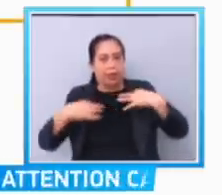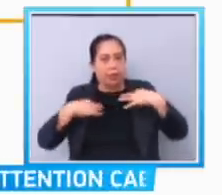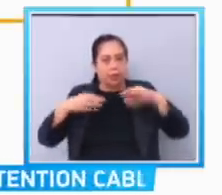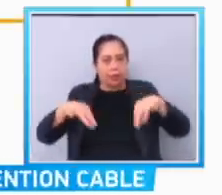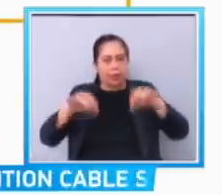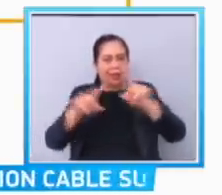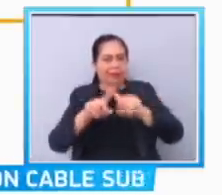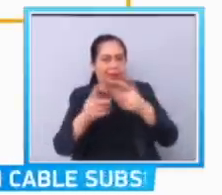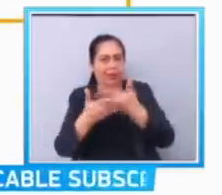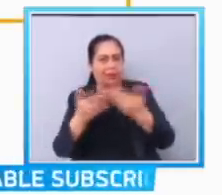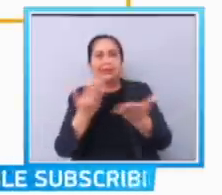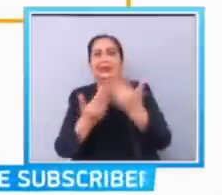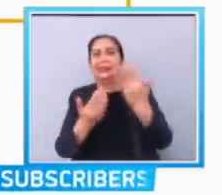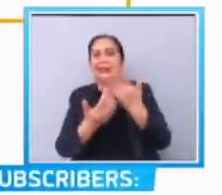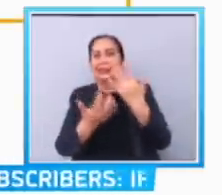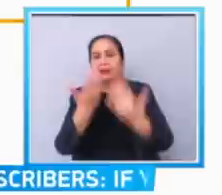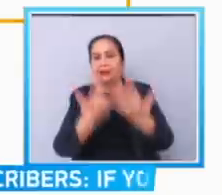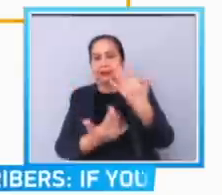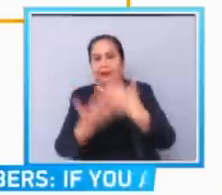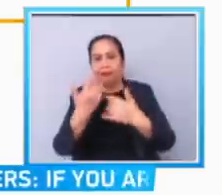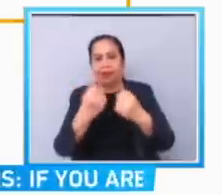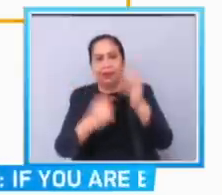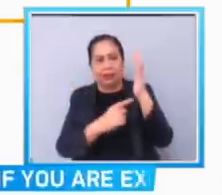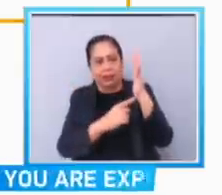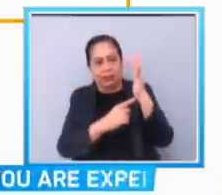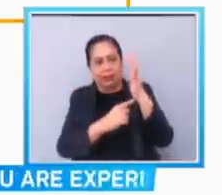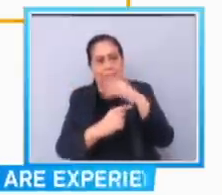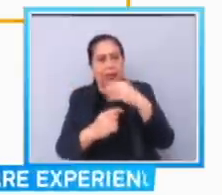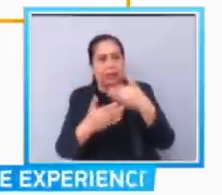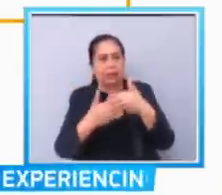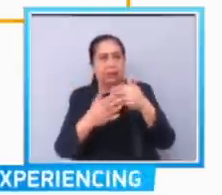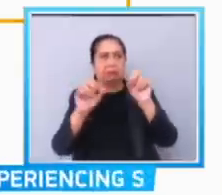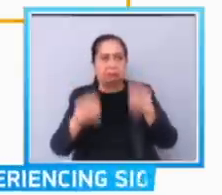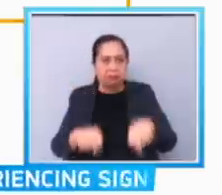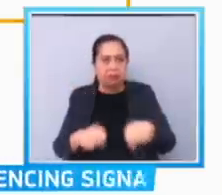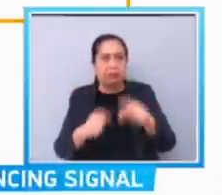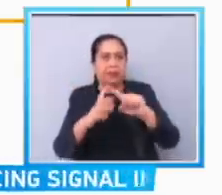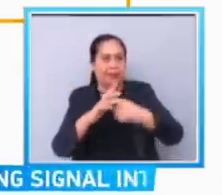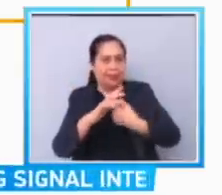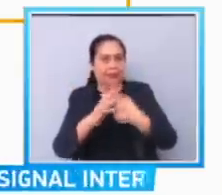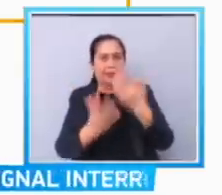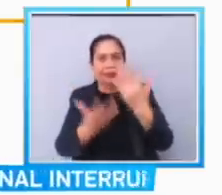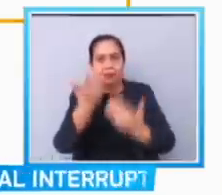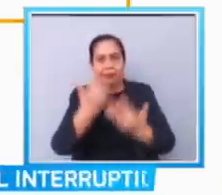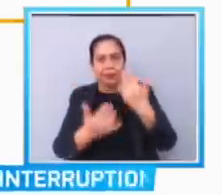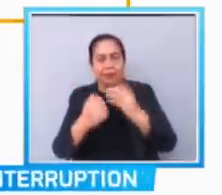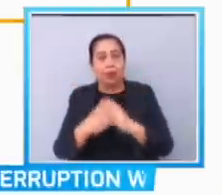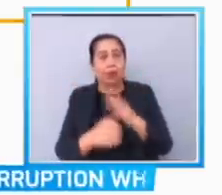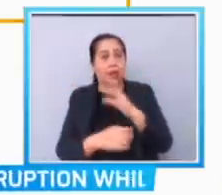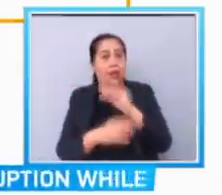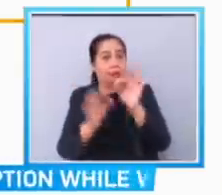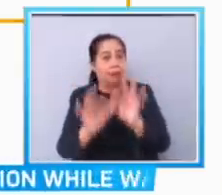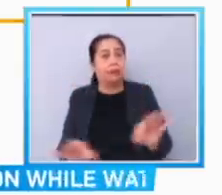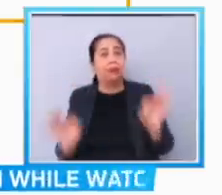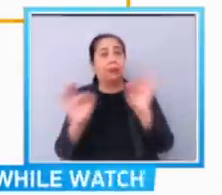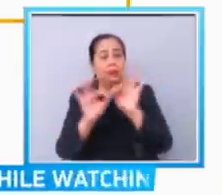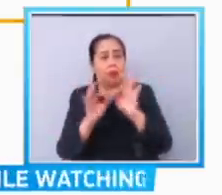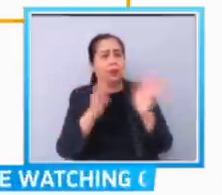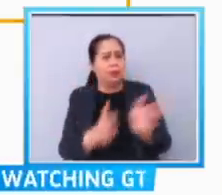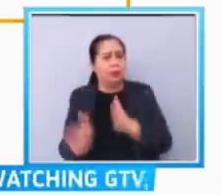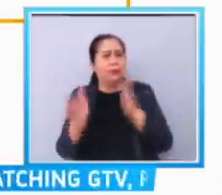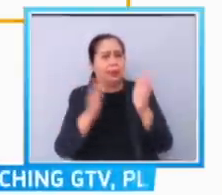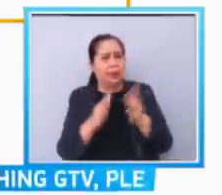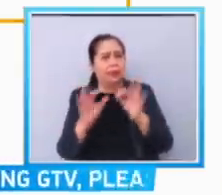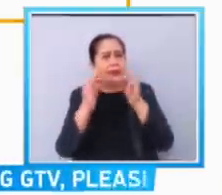madaling masunog sa kandila at iba pang maaaring pagmulan ng apoy. At importante ding planuhin ng pamilya ang